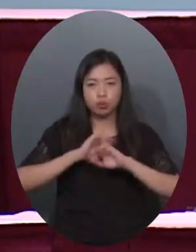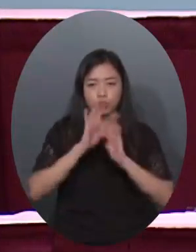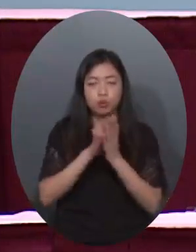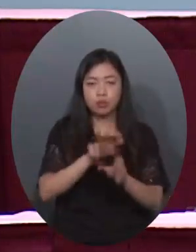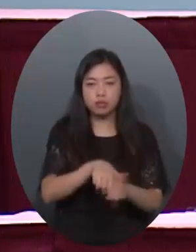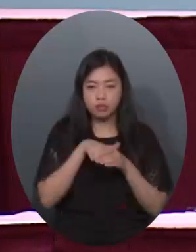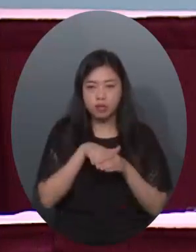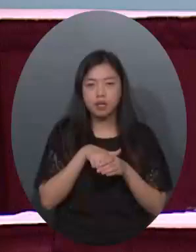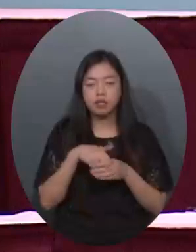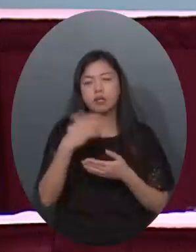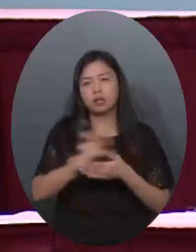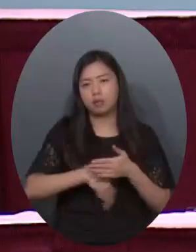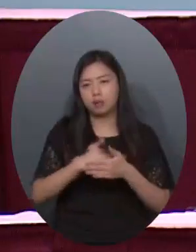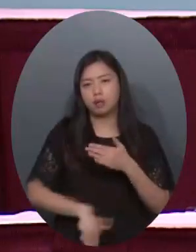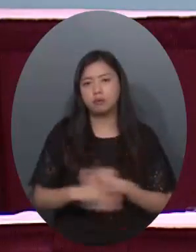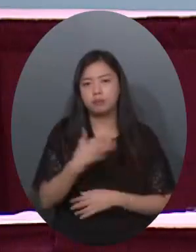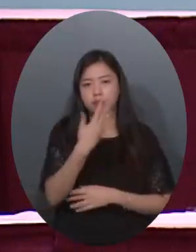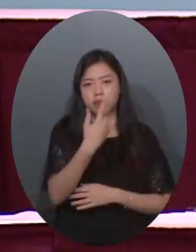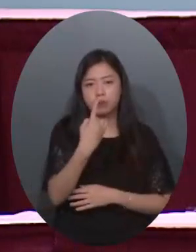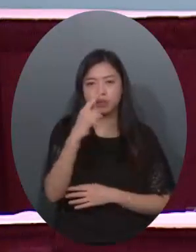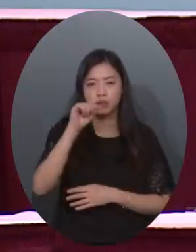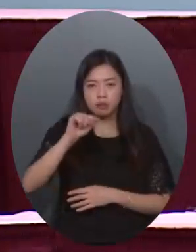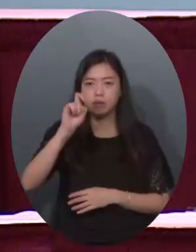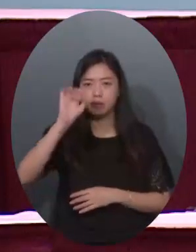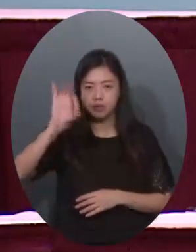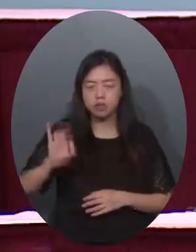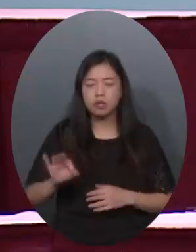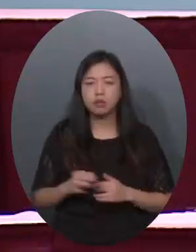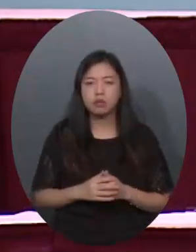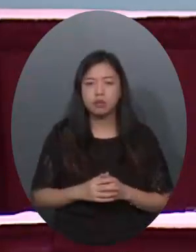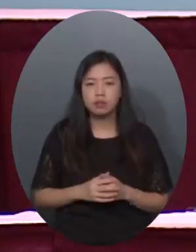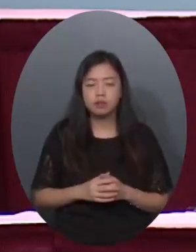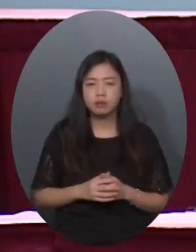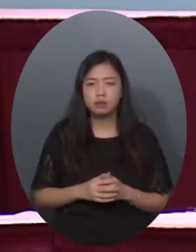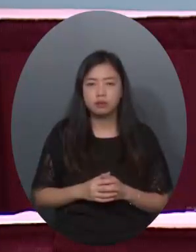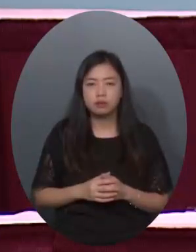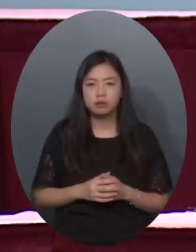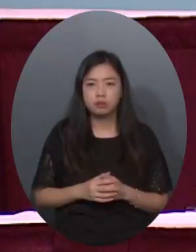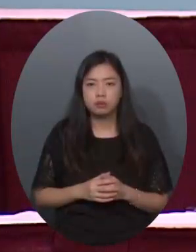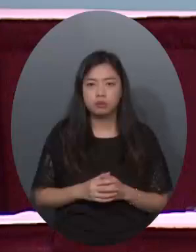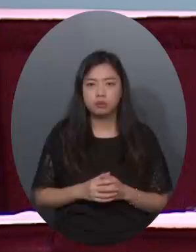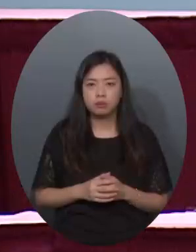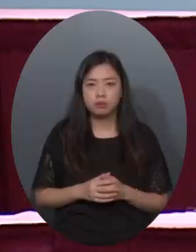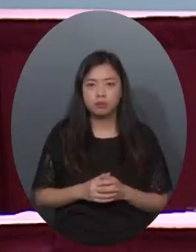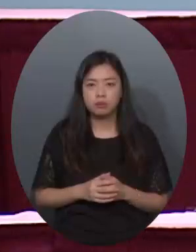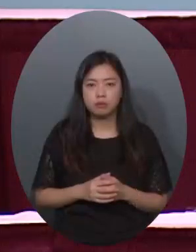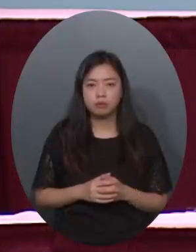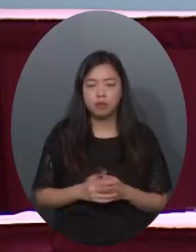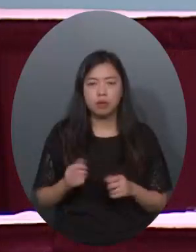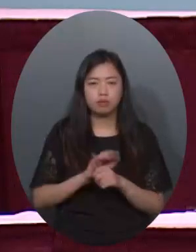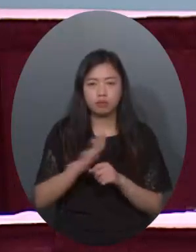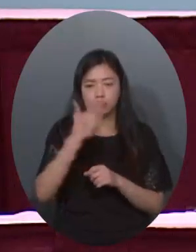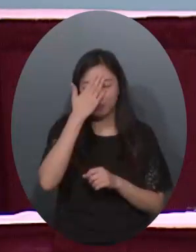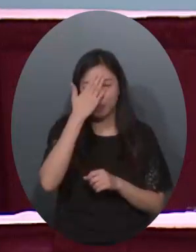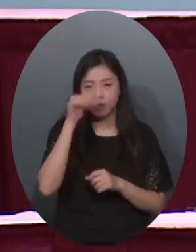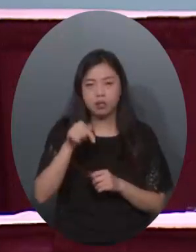入減少 51.9%， 主要由於我們向受新型冠狀病毒